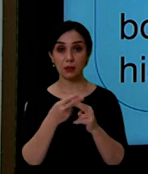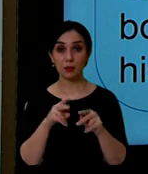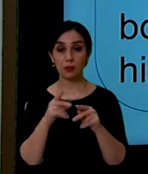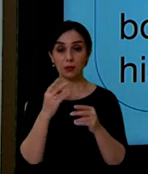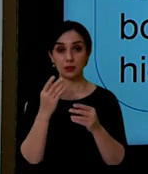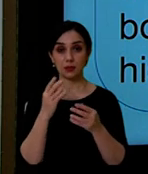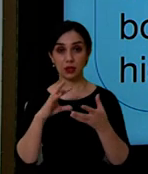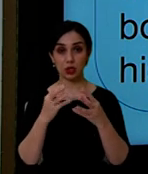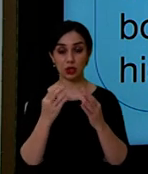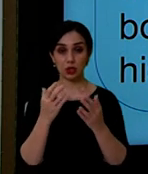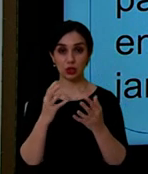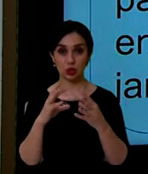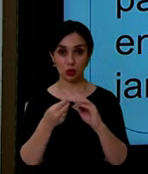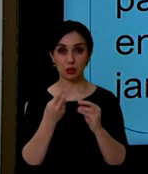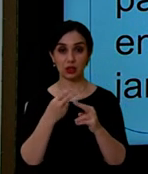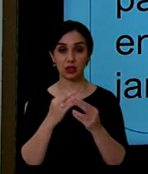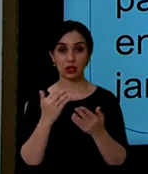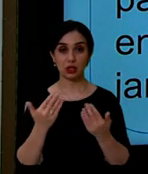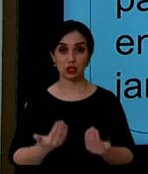yashagan.